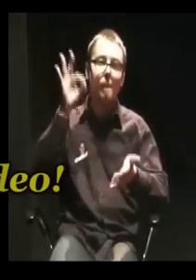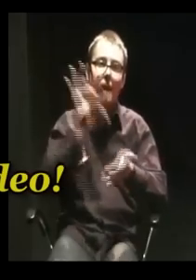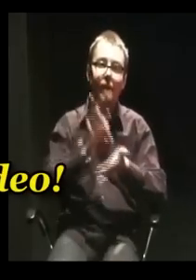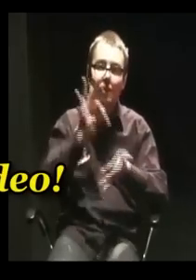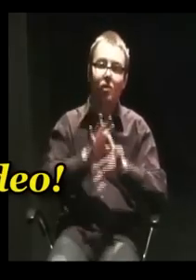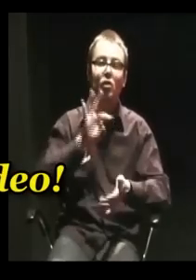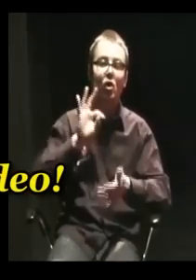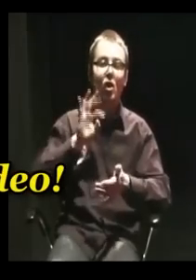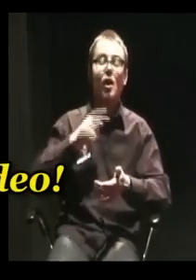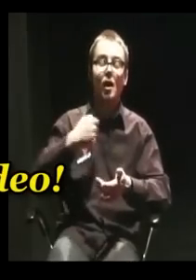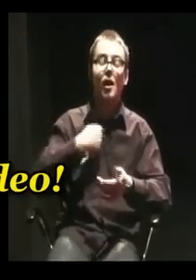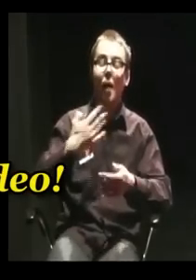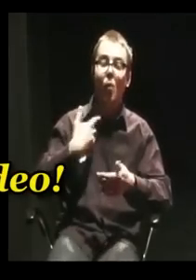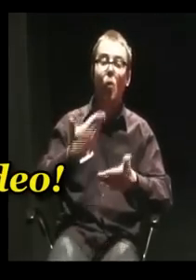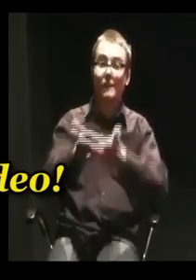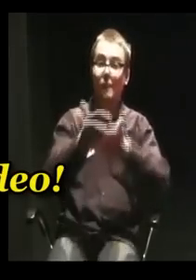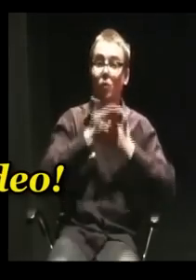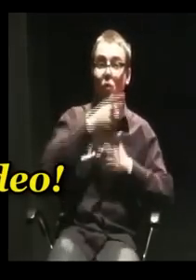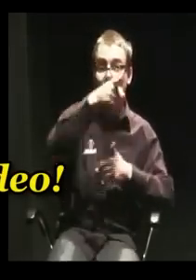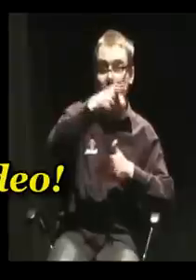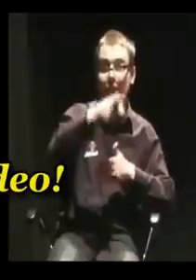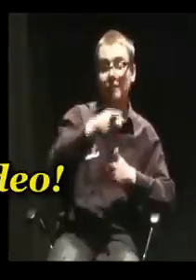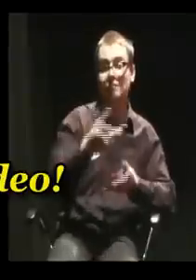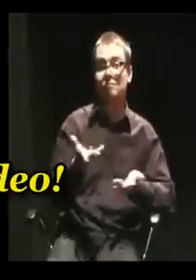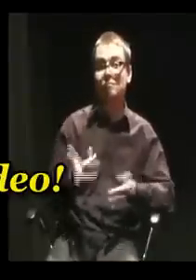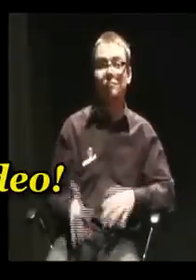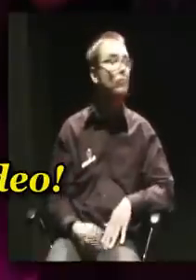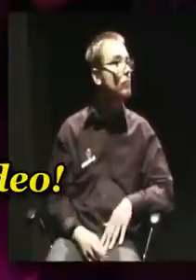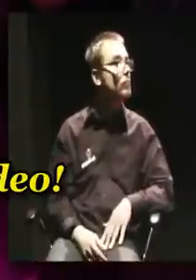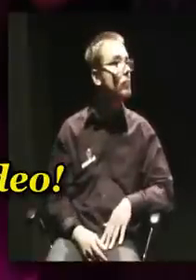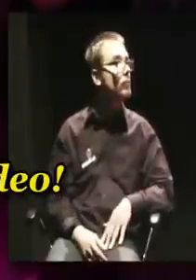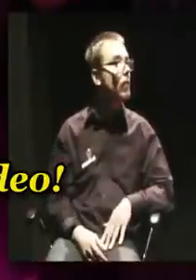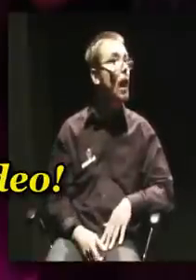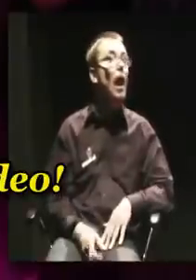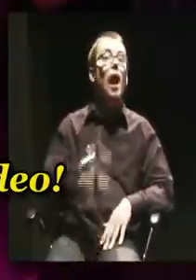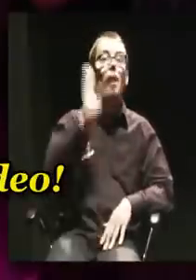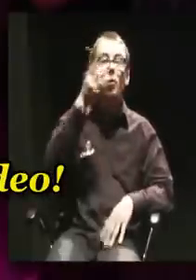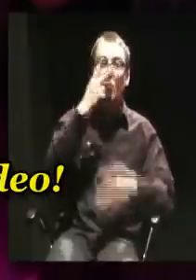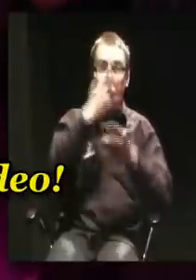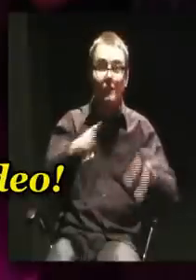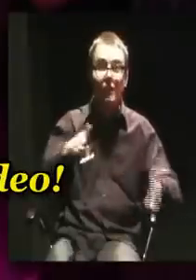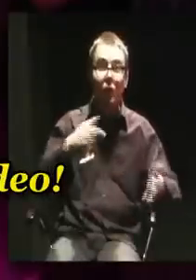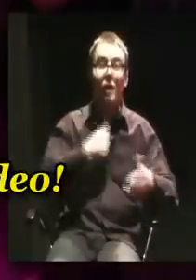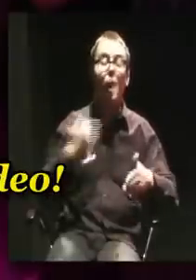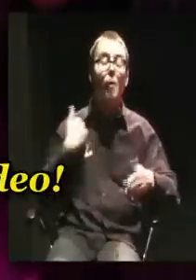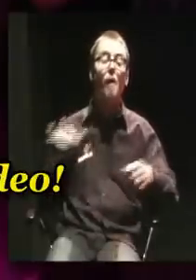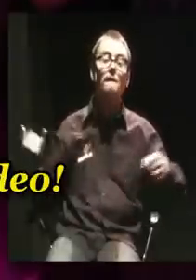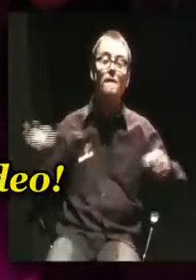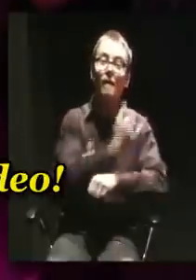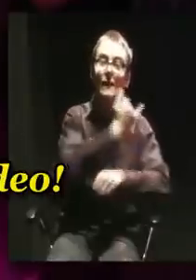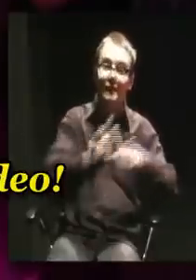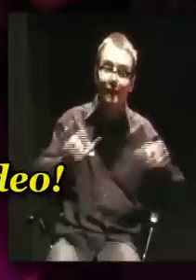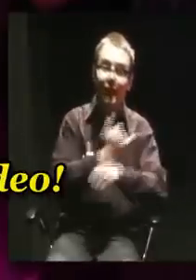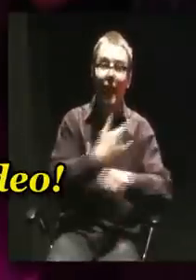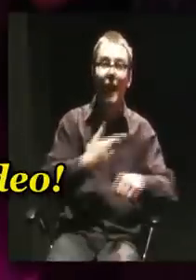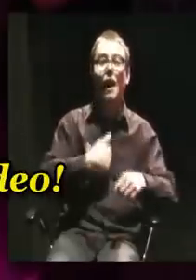Versace. Chodziłem i zwiedzałem do momentu, aż się okazało, że trafiłem na wesele. Wypiłem zdrowie państwa młodych